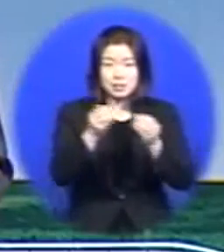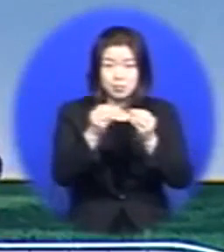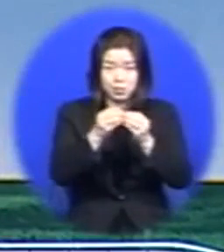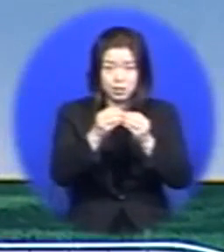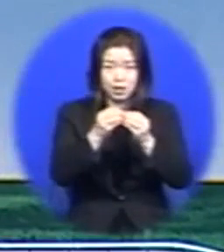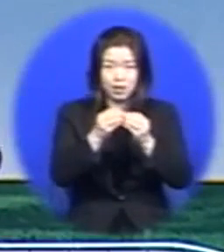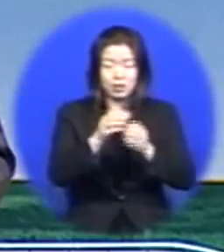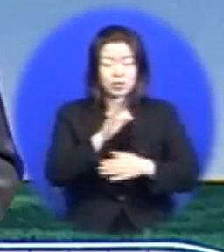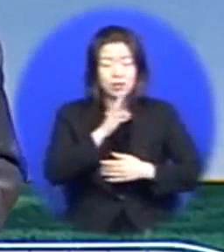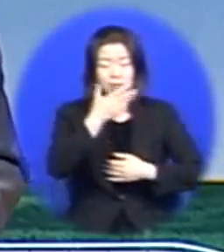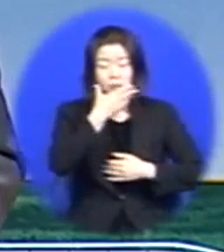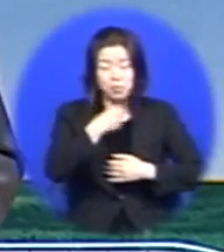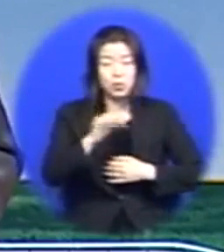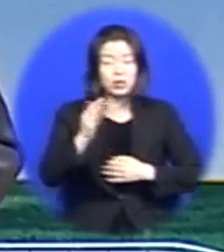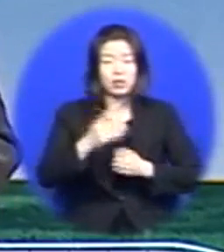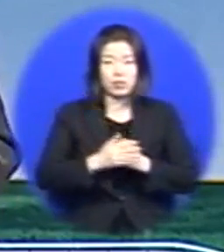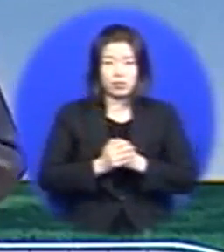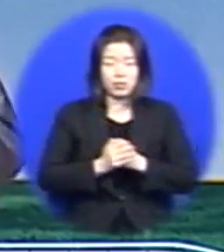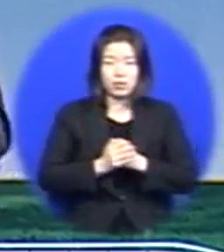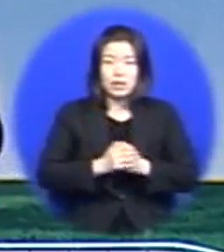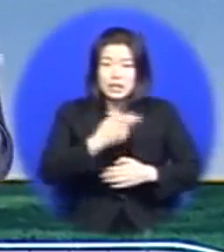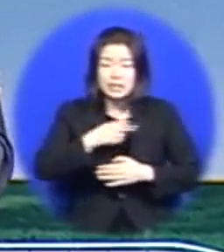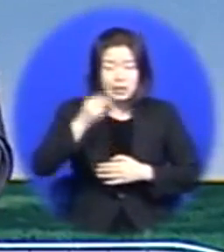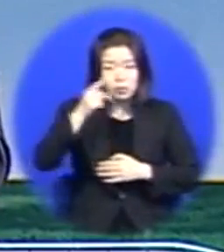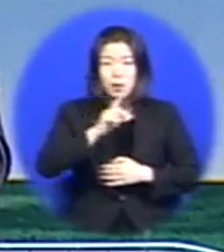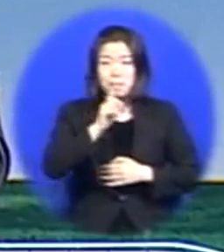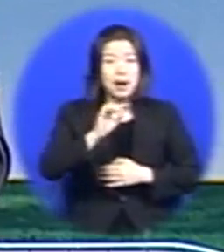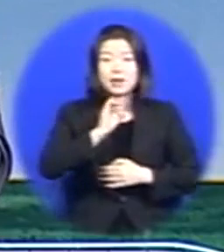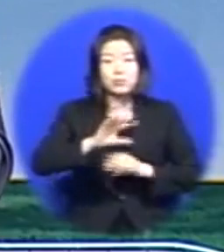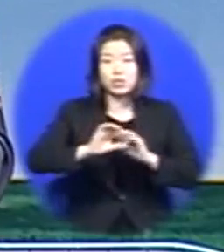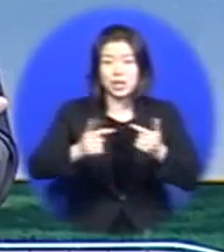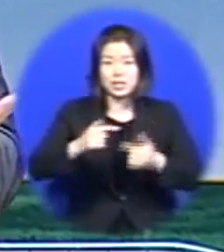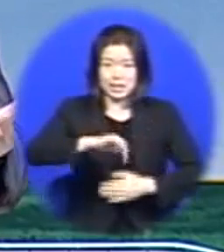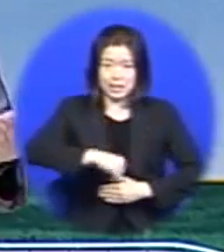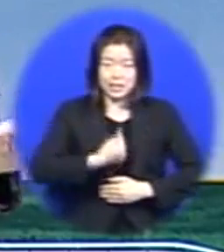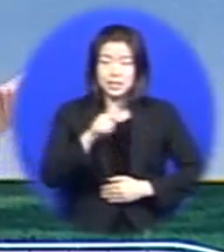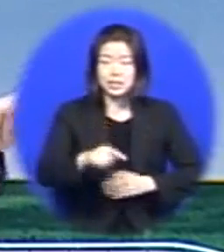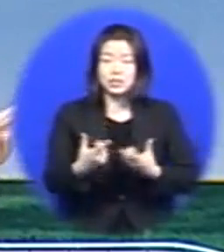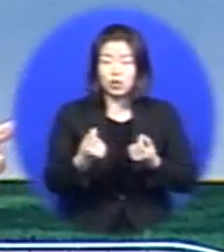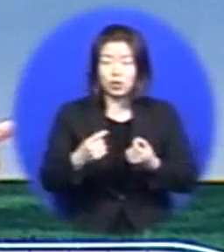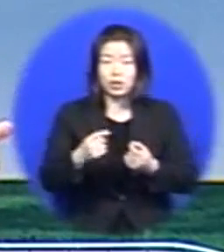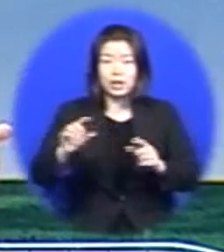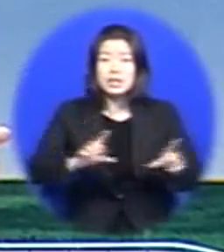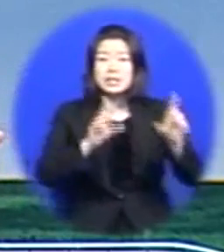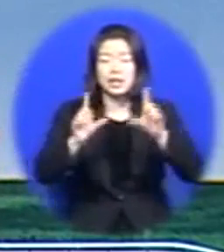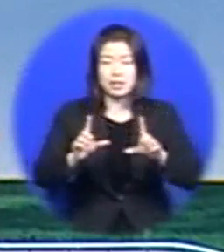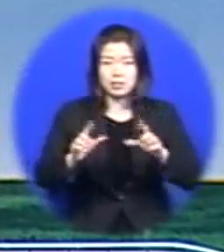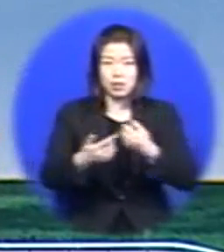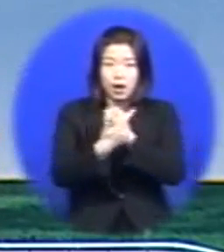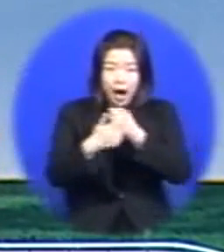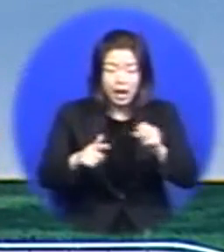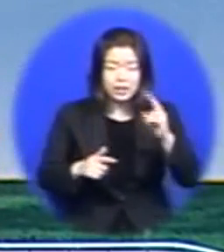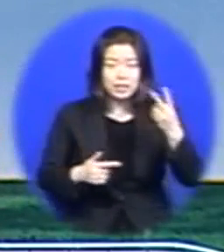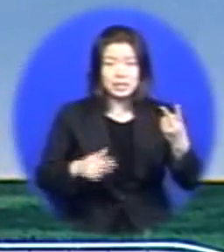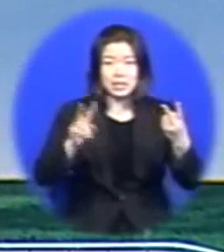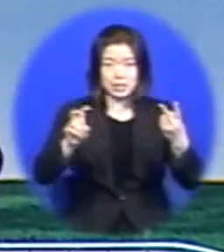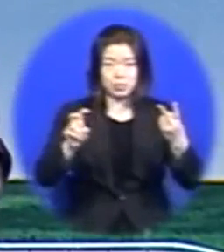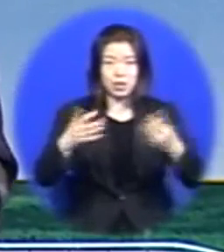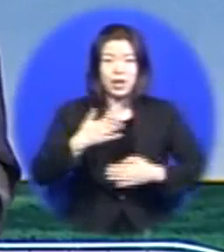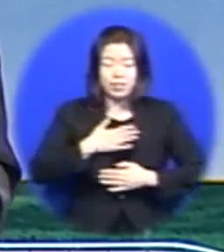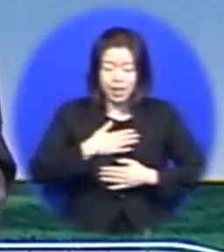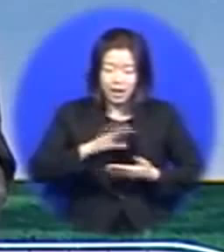사도 바울은 말만 그렇게 한 게 아니고 자기 자신이 그렇게 살았습니다. 갈라디아서 2장 20절에 내가 그리스도와